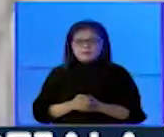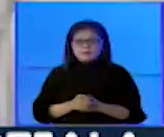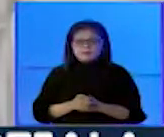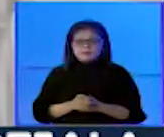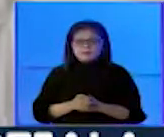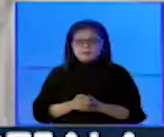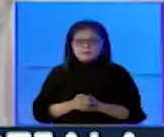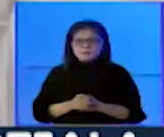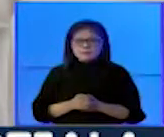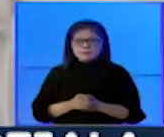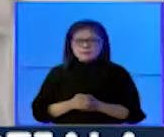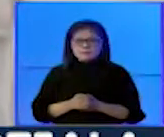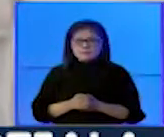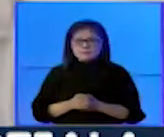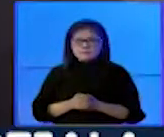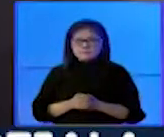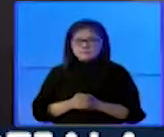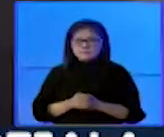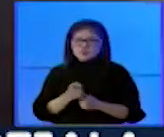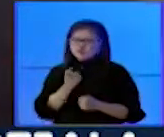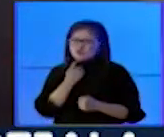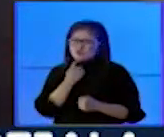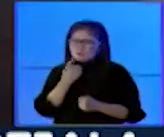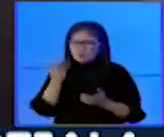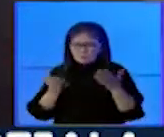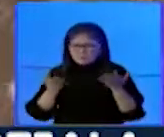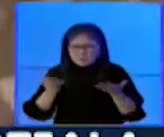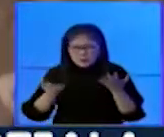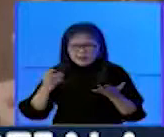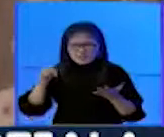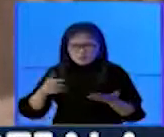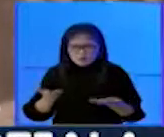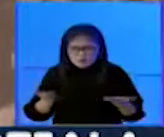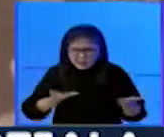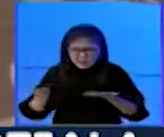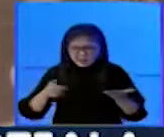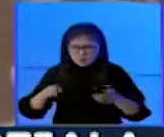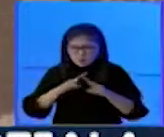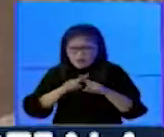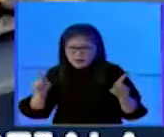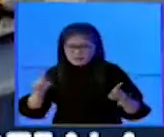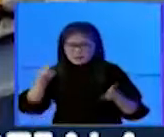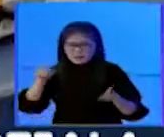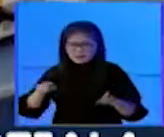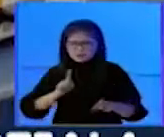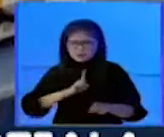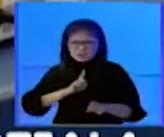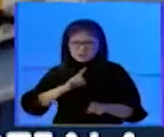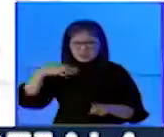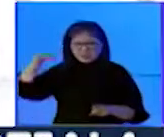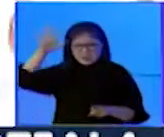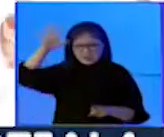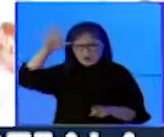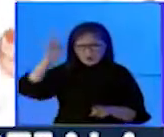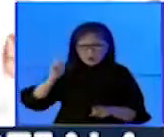terdeteksi diri kita. Coba bayangkan yang pada saat itu mungkin dia nggak tahu dirinya tuh kena. Kejadian itu kan akhirnya